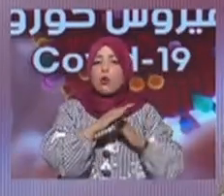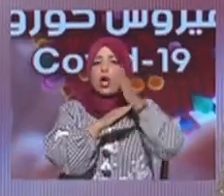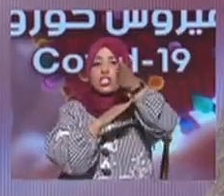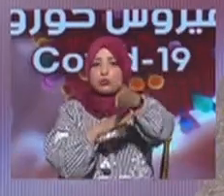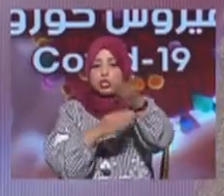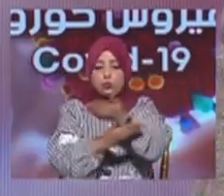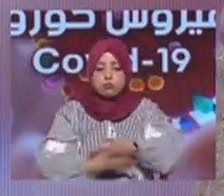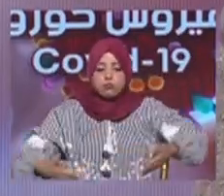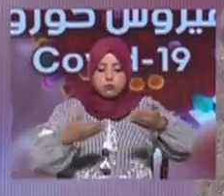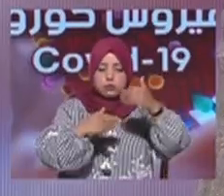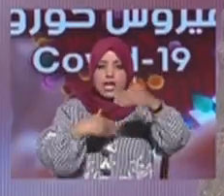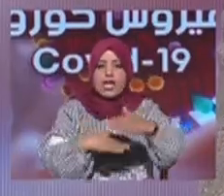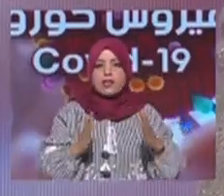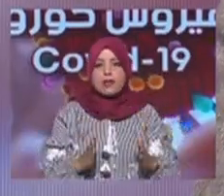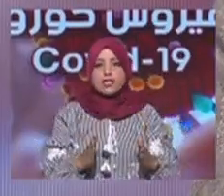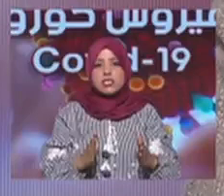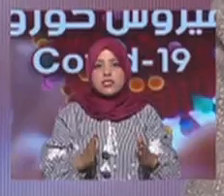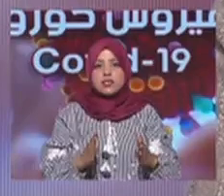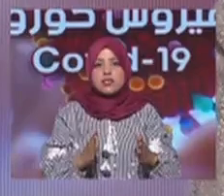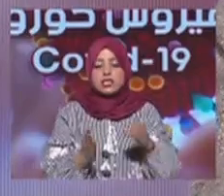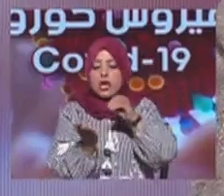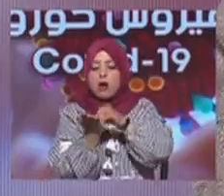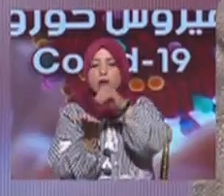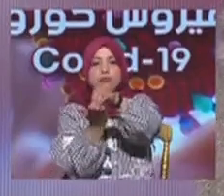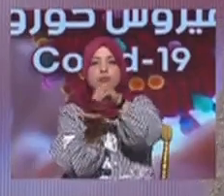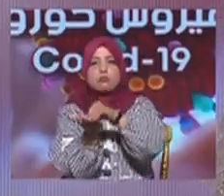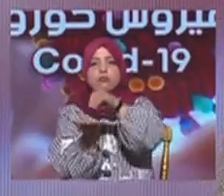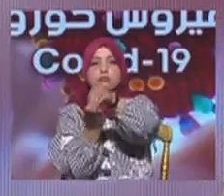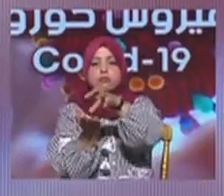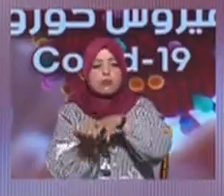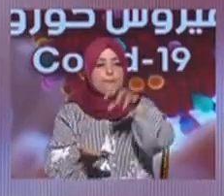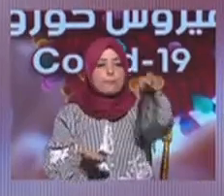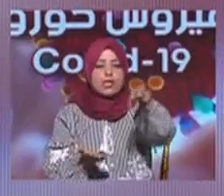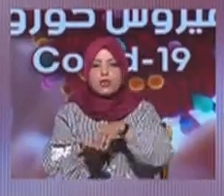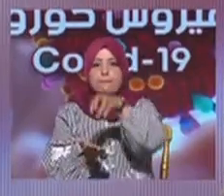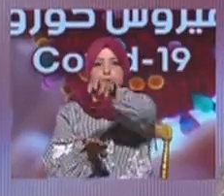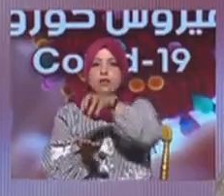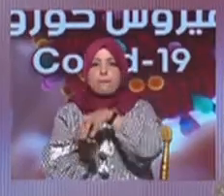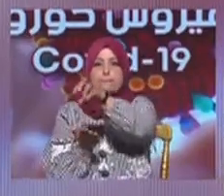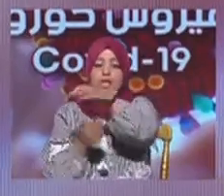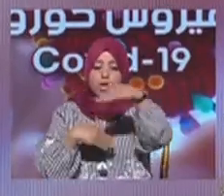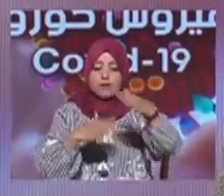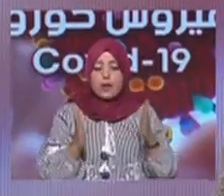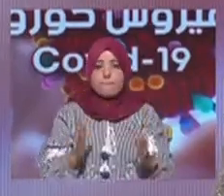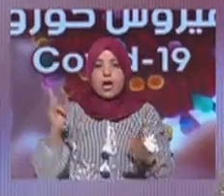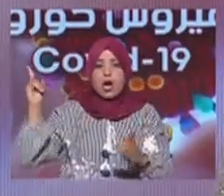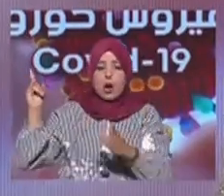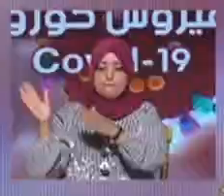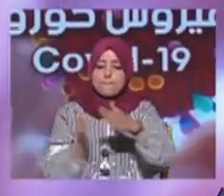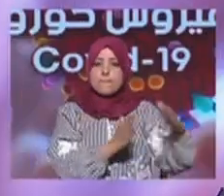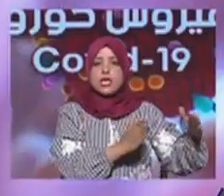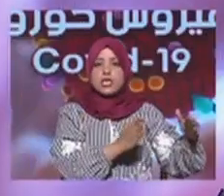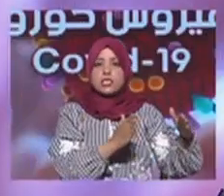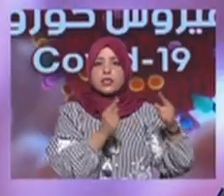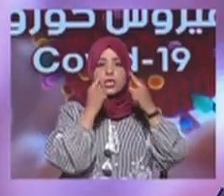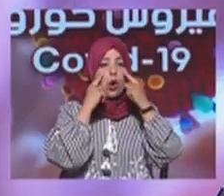بعمليه معناتها نقلهم للمراكز هذه ليتم التكفل بهم ونجاح الخطه نتاعنا. الناس